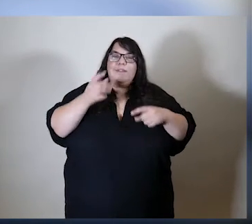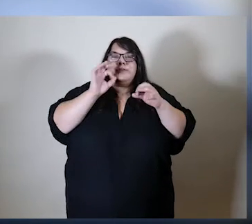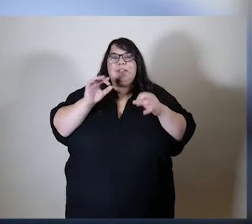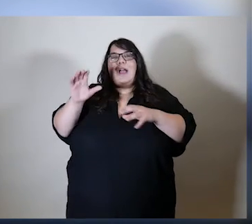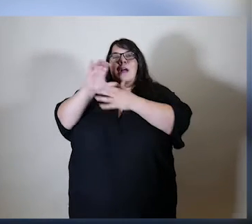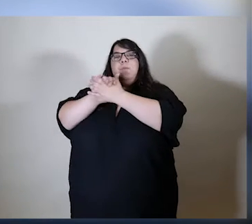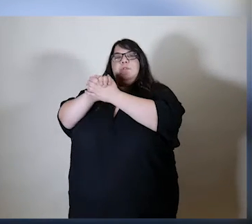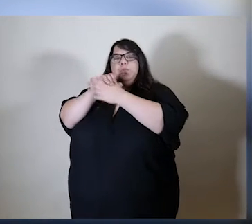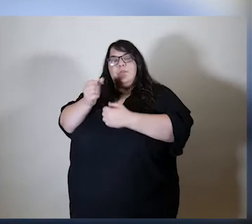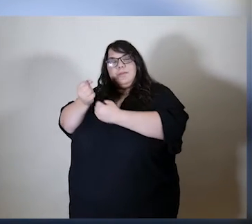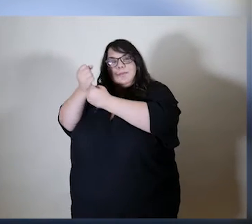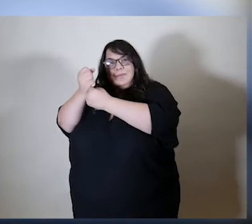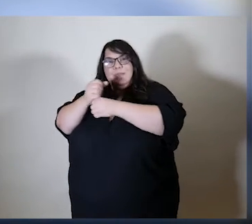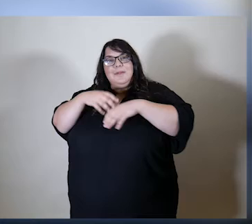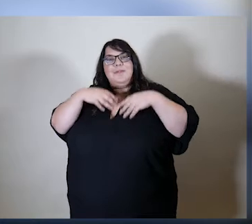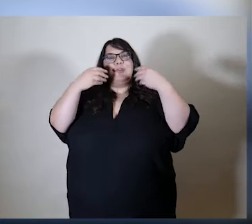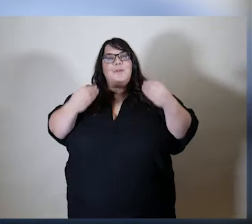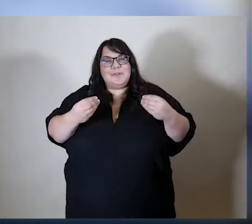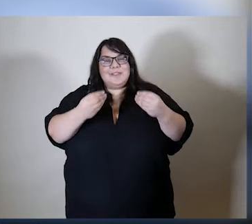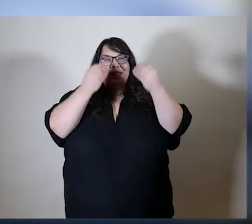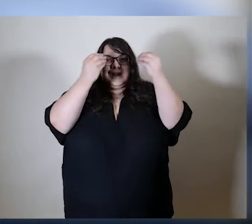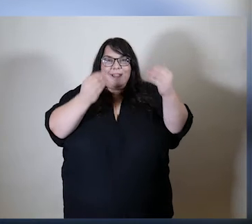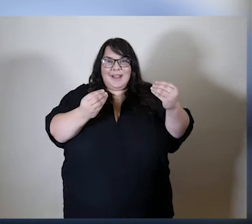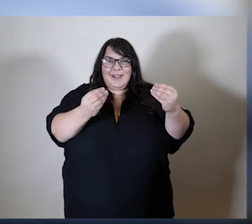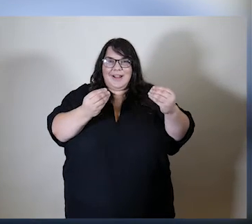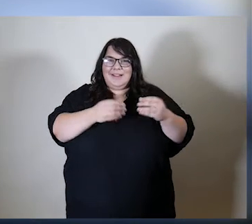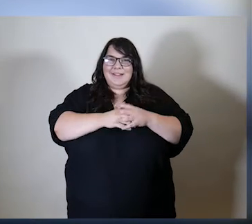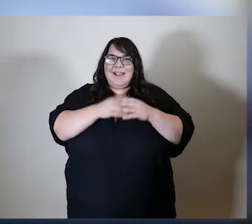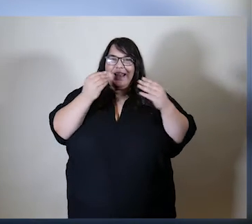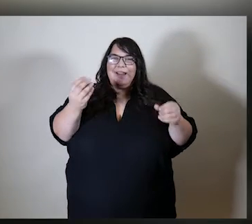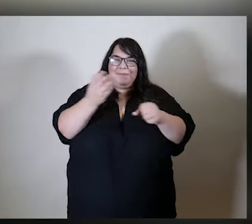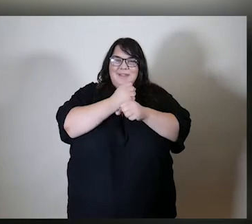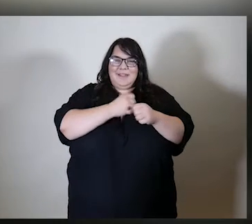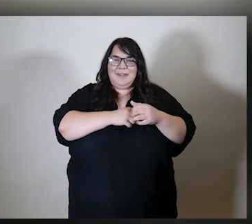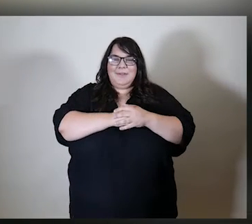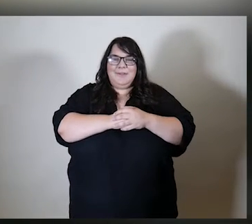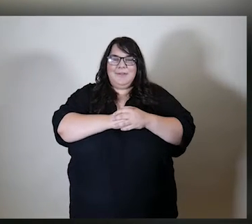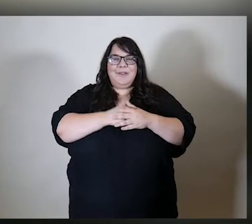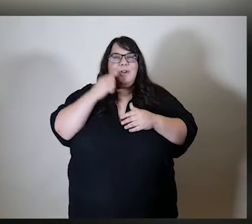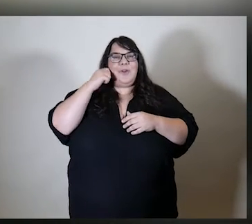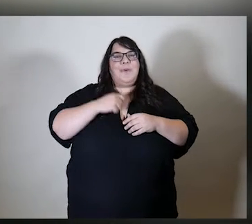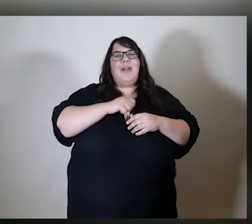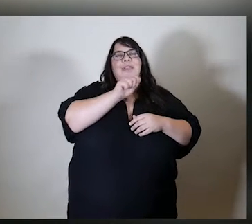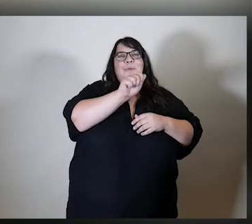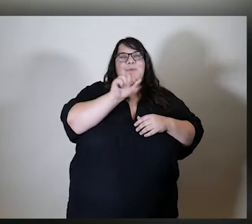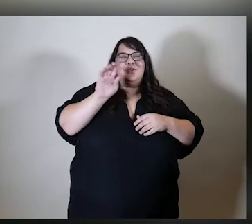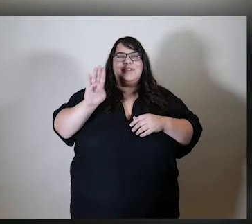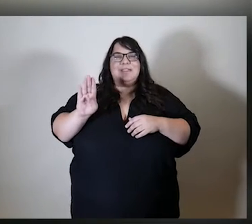σας και ευχόμαστε ό,τι καλύτερο. Κάθε επιτυχία στις εκδηλώσεις σας. Ονομάζομαι Ανδρεοπούλ